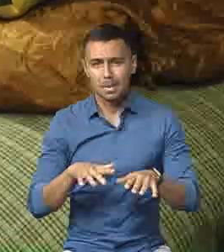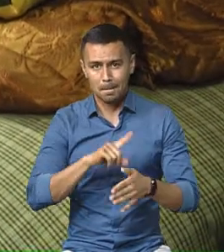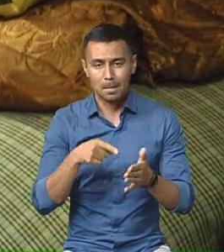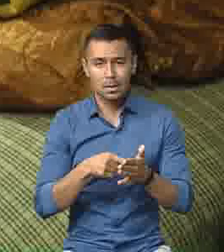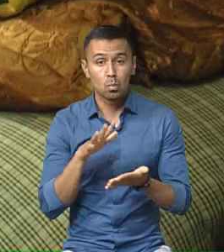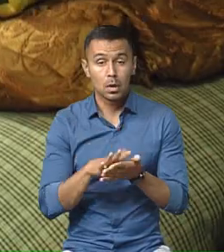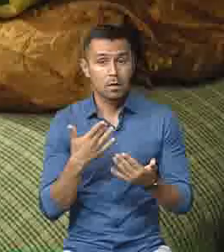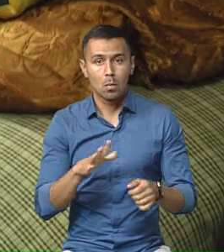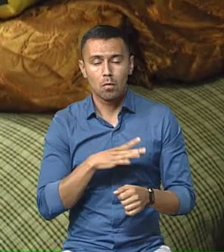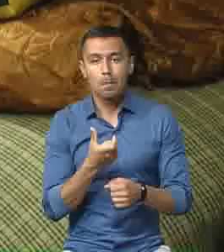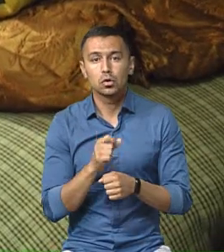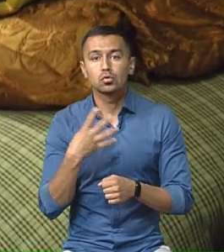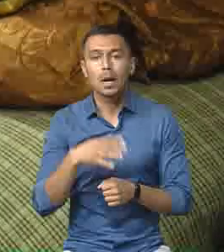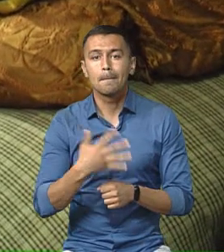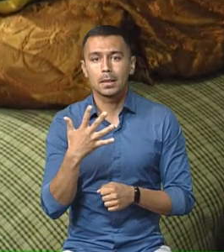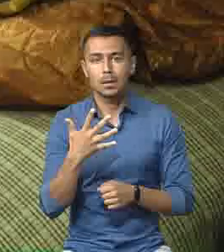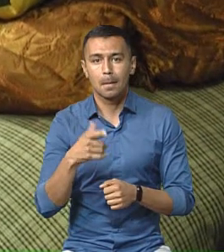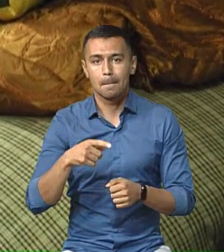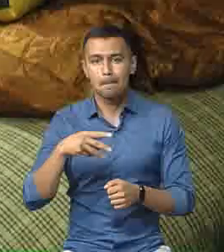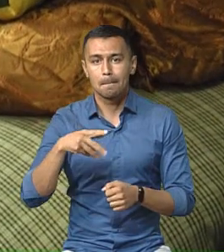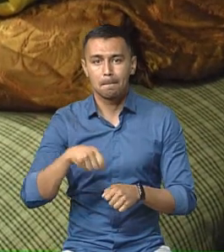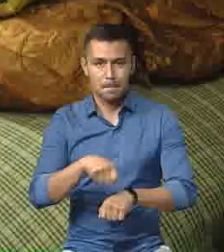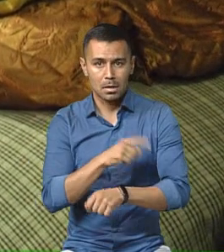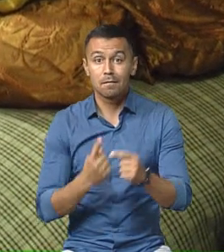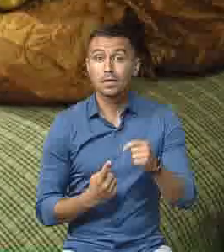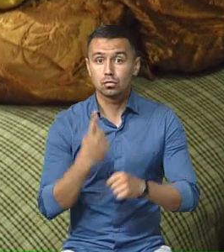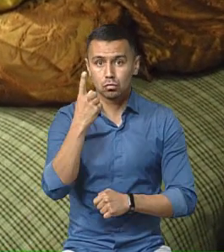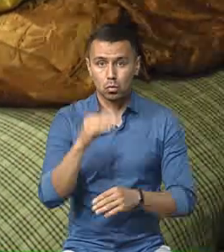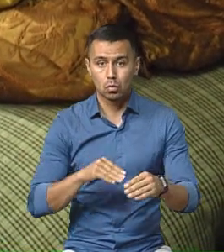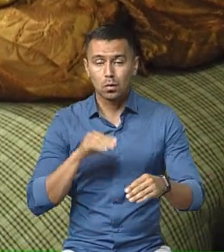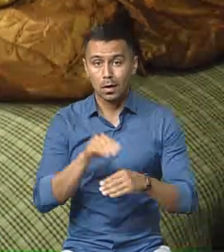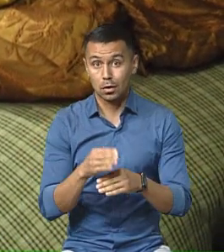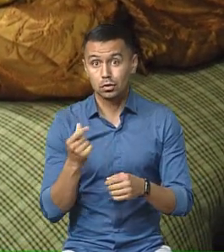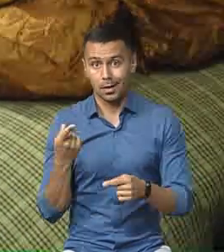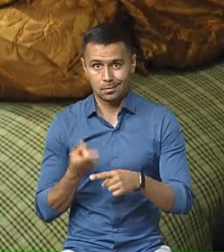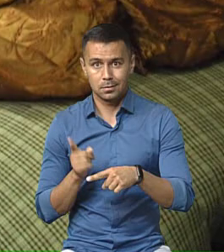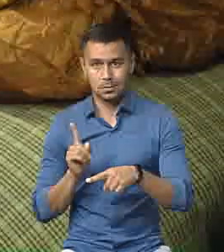який вже був більше 45 метрів в висоту, і додати до нього ще...